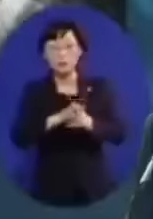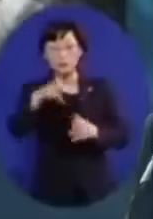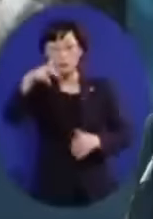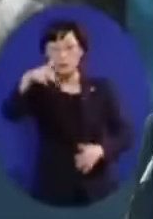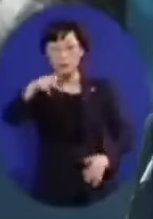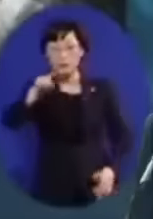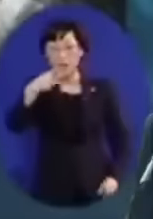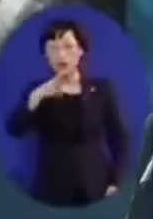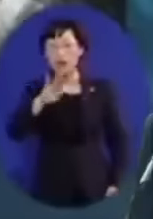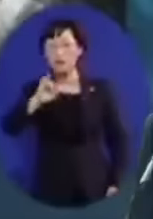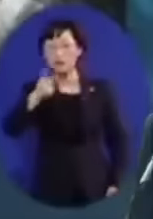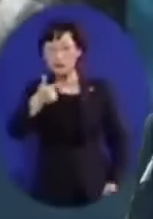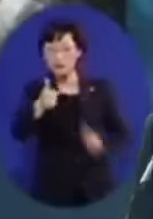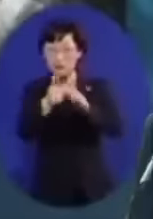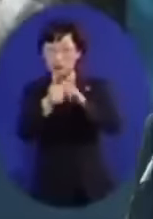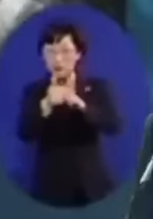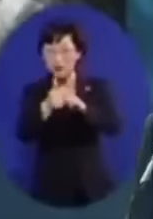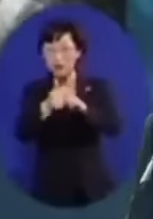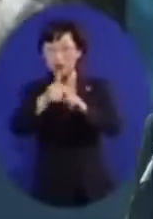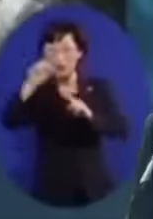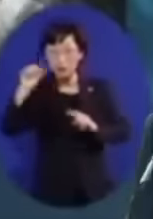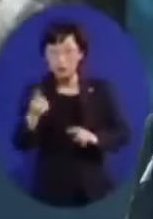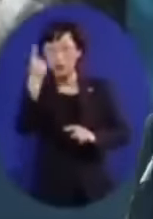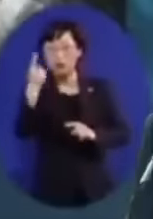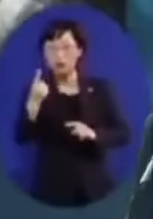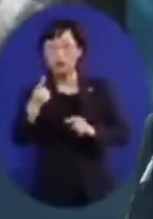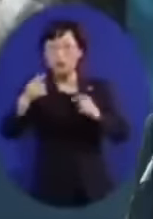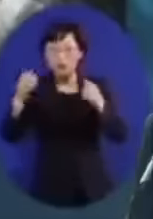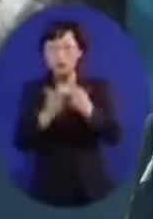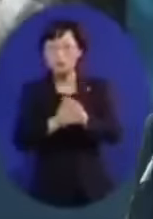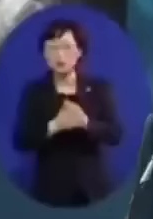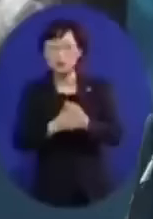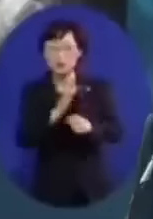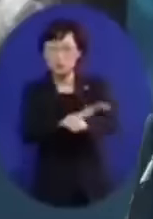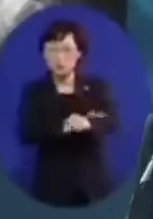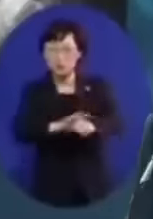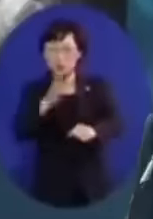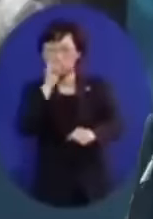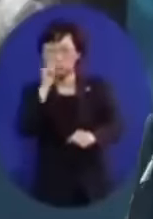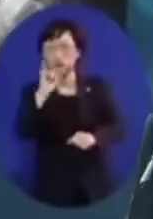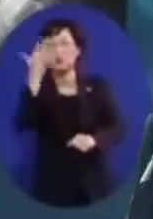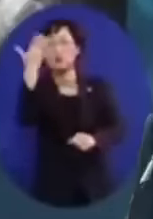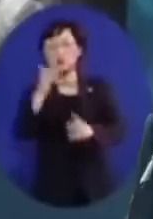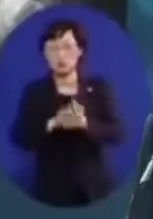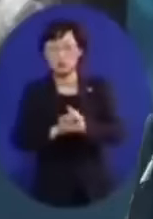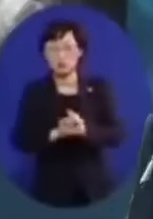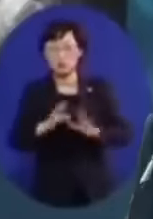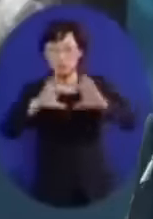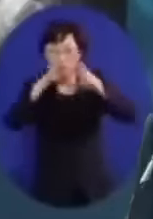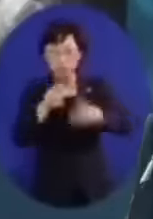개신교가 뿌리를 내린 후에 잘 사는 나라가 되어 오늘날 세계가 부러워하는 나라가 되어 있습니다.